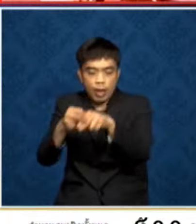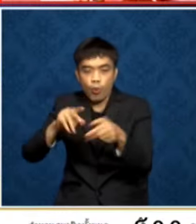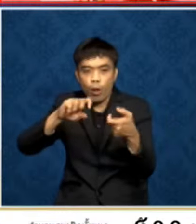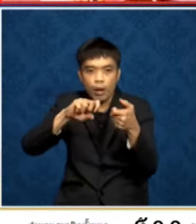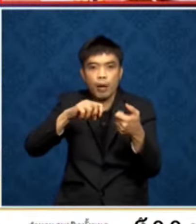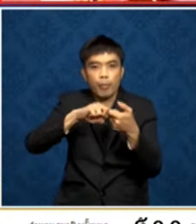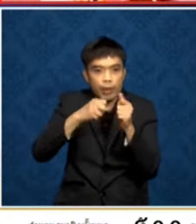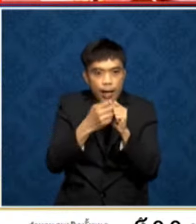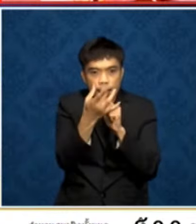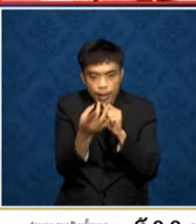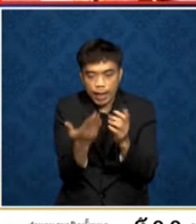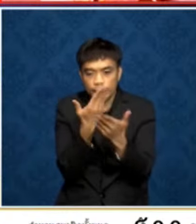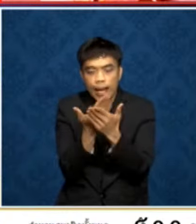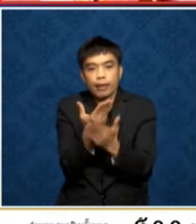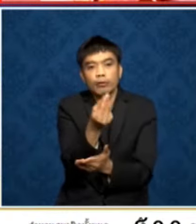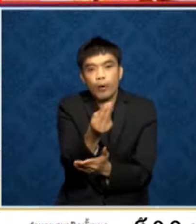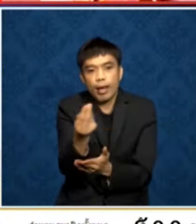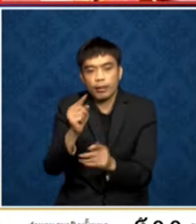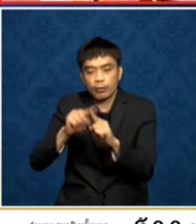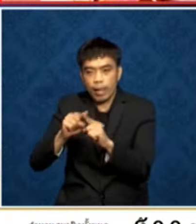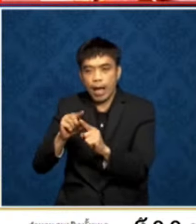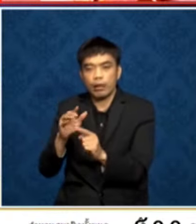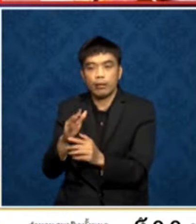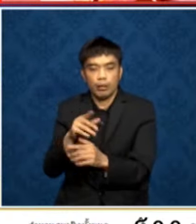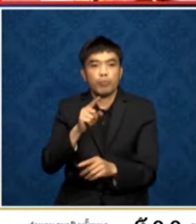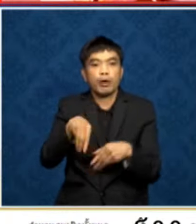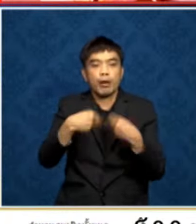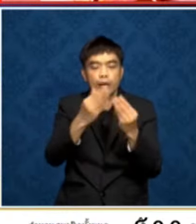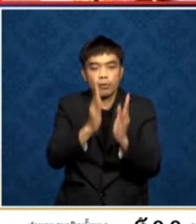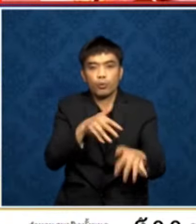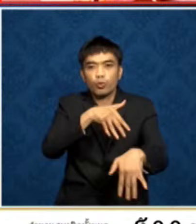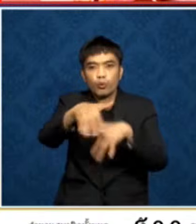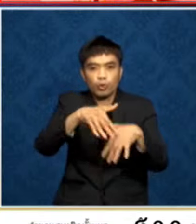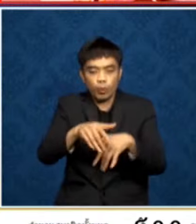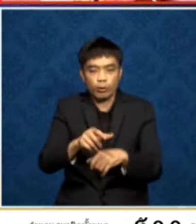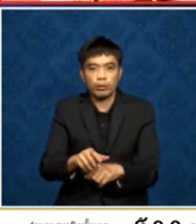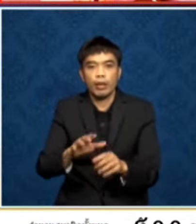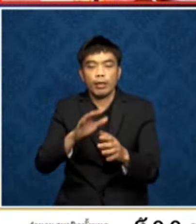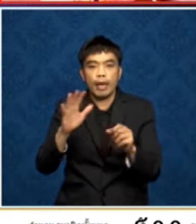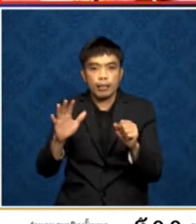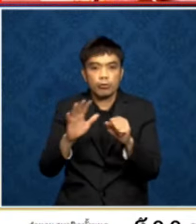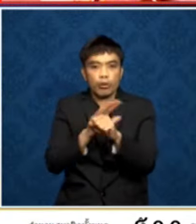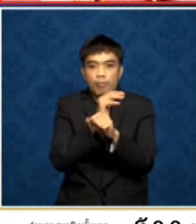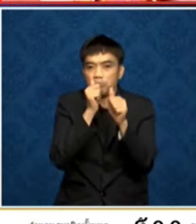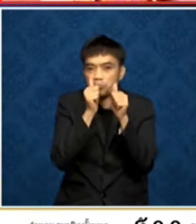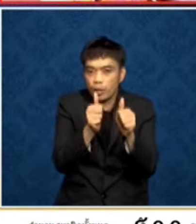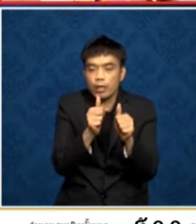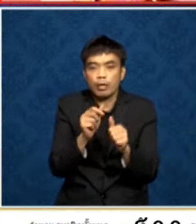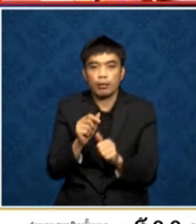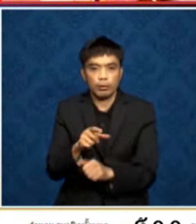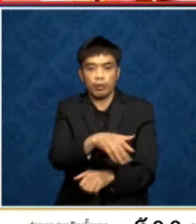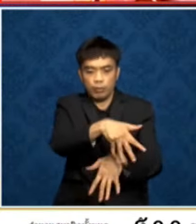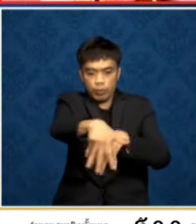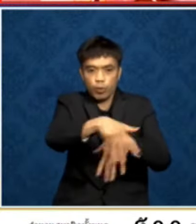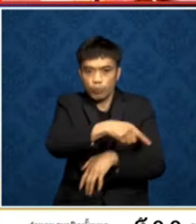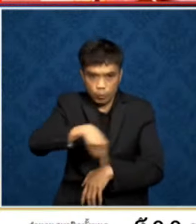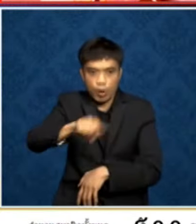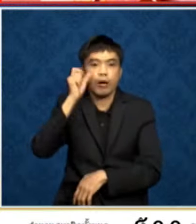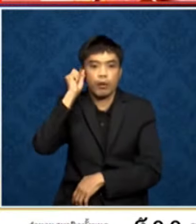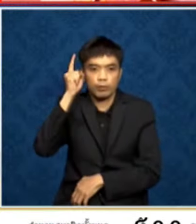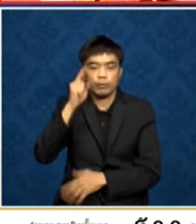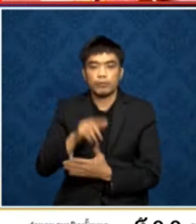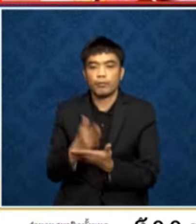ไหนอย่างไรที่จะช่วยให้พี่น้องประชาชนได้อย่างมีประสิทธิภาพข้อเสนอแนะในการจัดสรรงบ